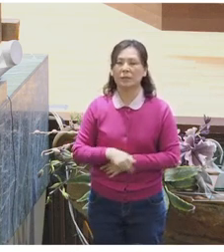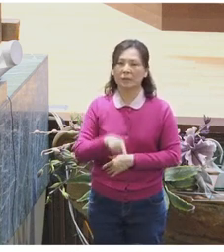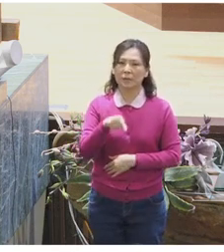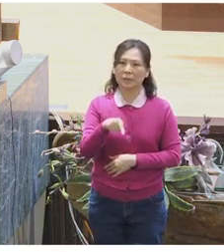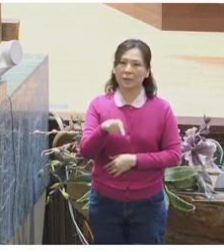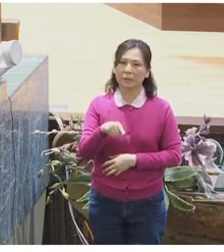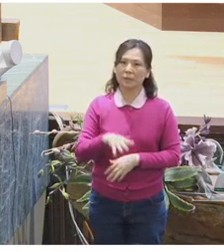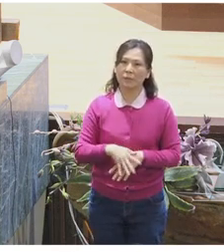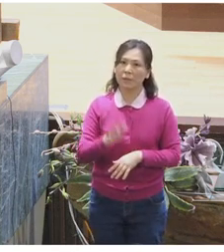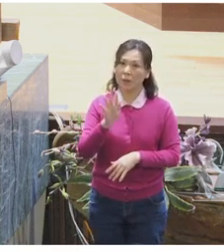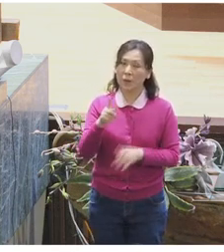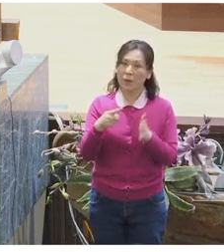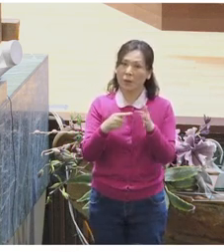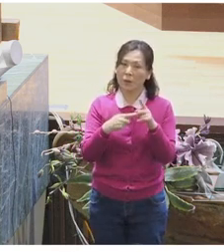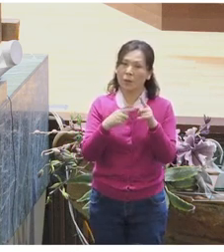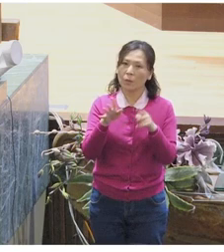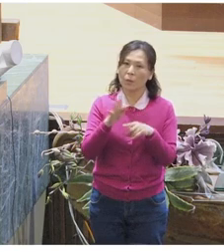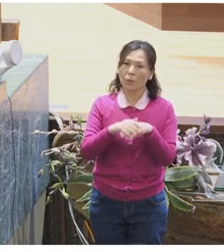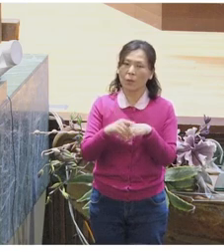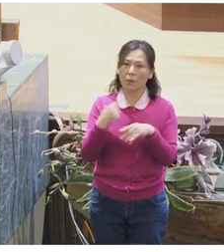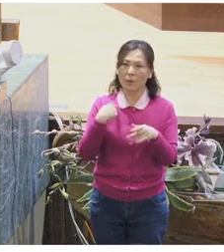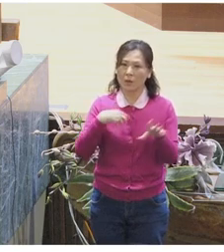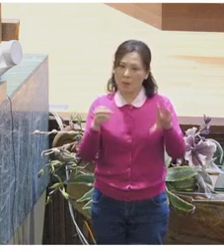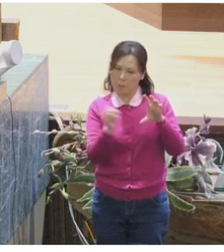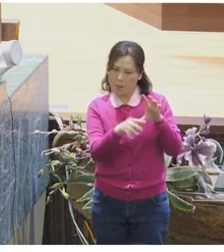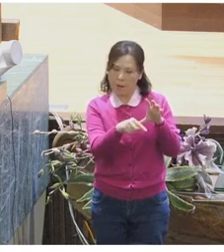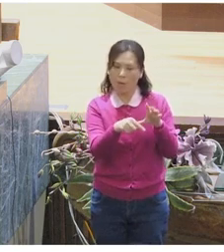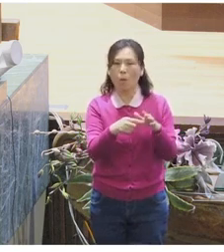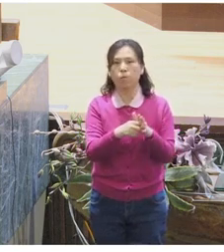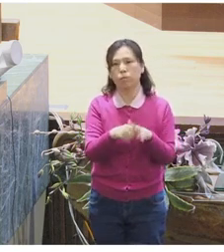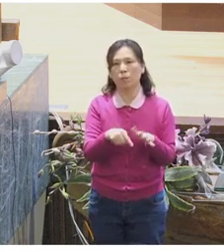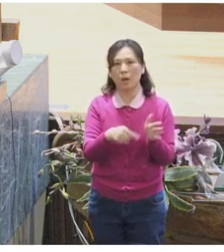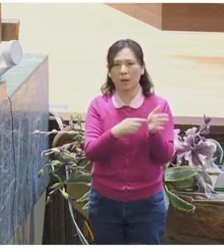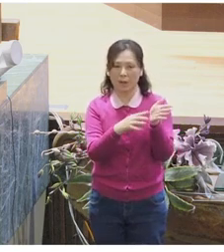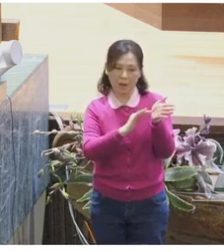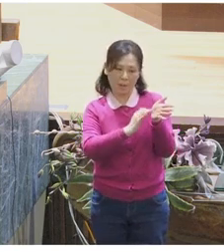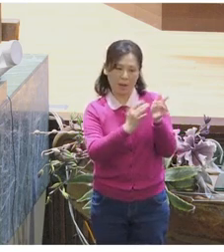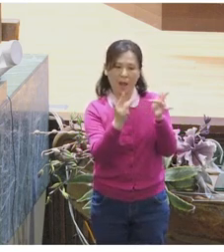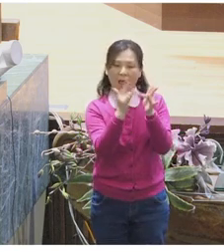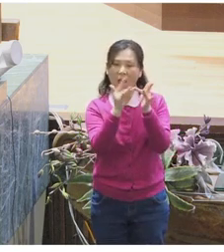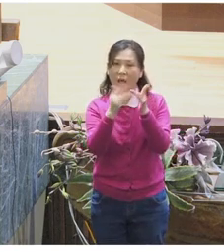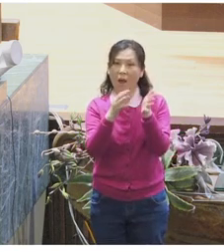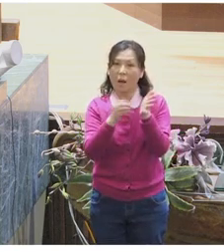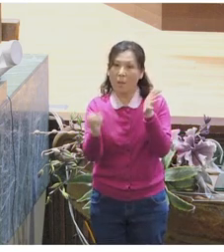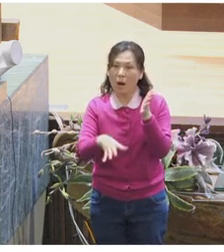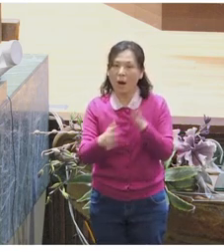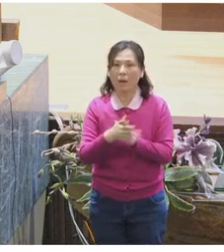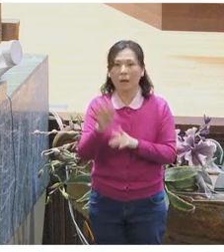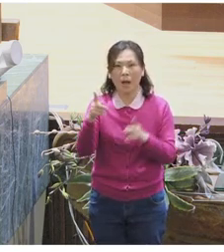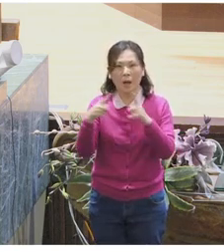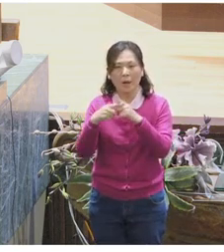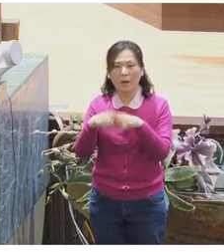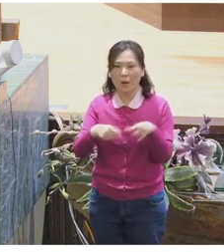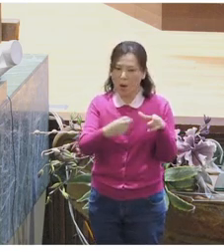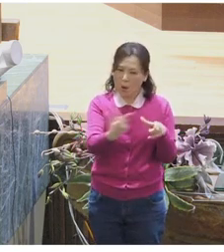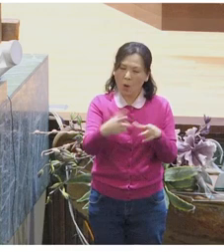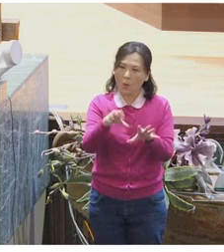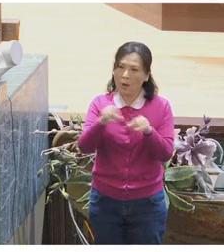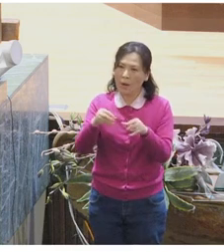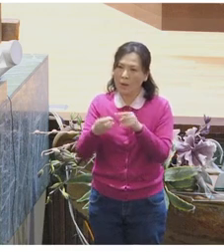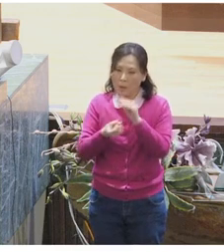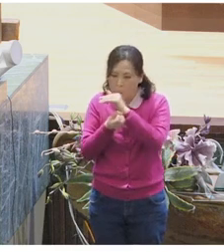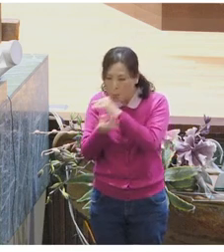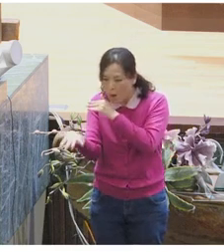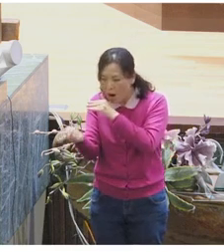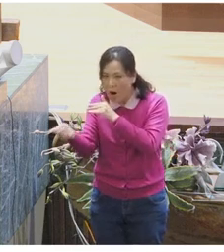要直接就是放在那个卡片里面本身、哦、那最后就是有些同事会把非公开的资讯泄露给侧